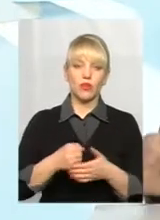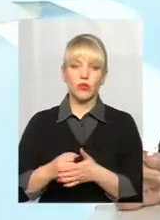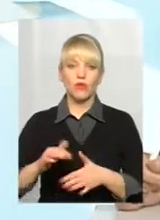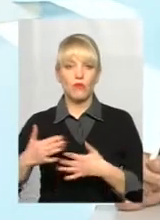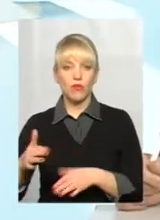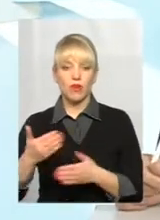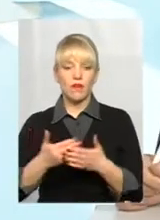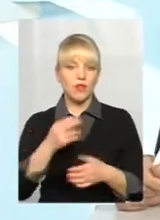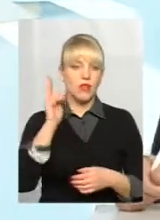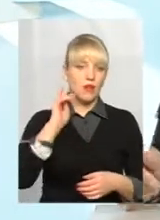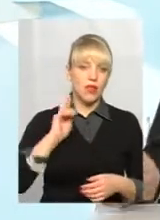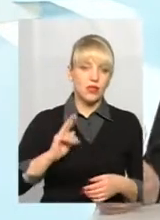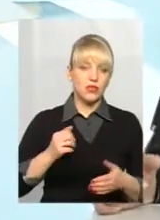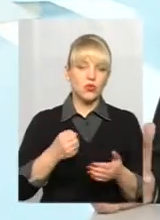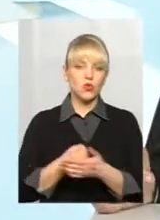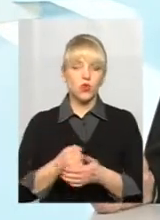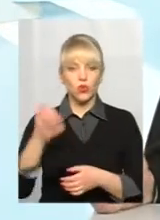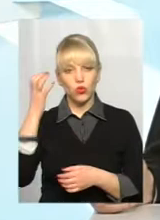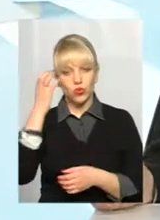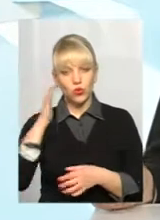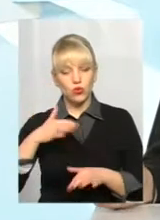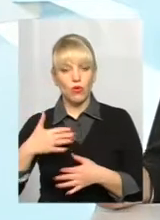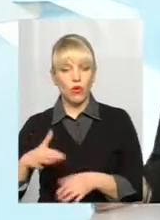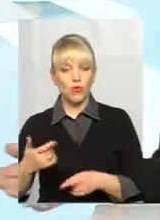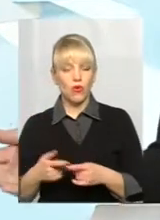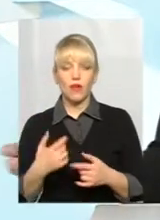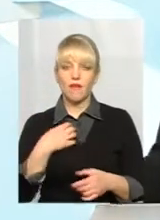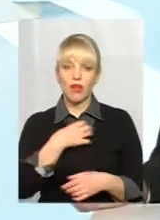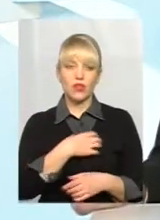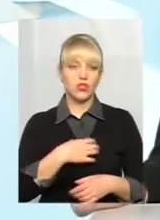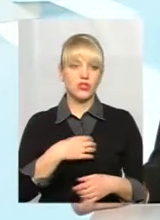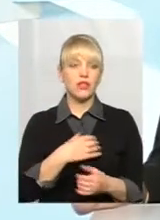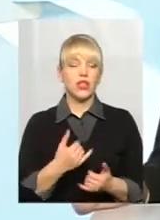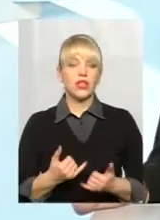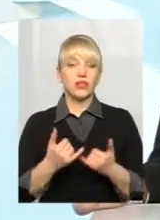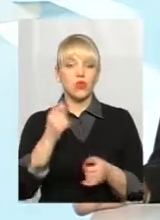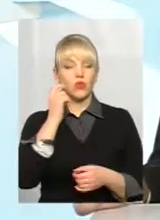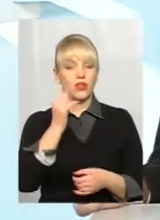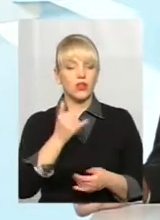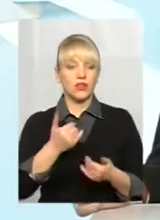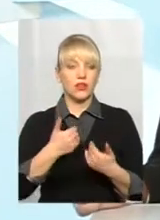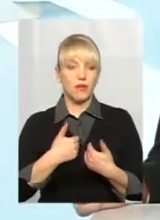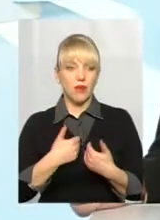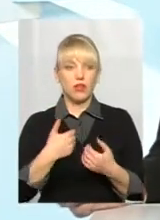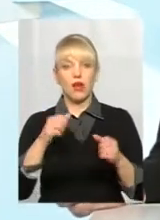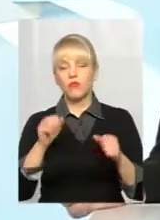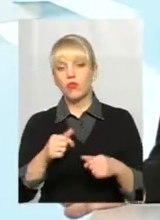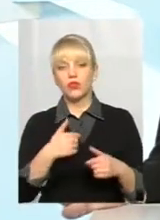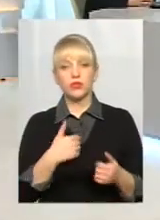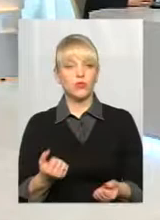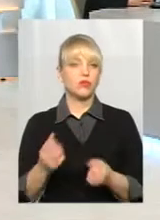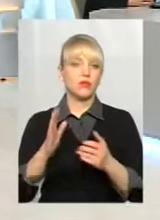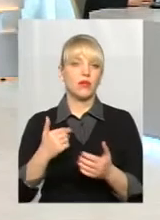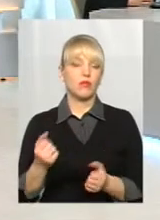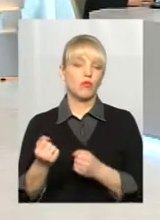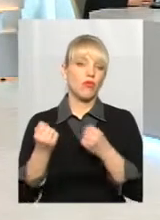дуже потрібний, дуже важливий, як для України, так і для мене. А може я колись поїду автомобілем на Західну Європу, чому би ні?